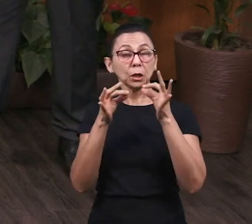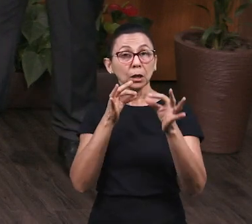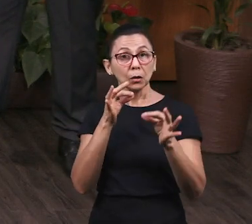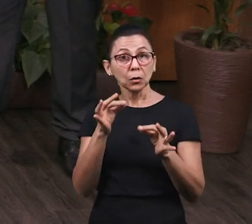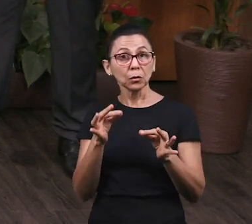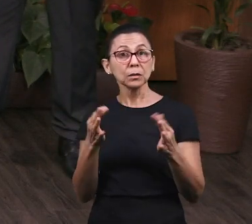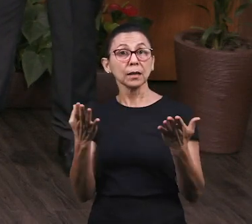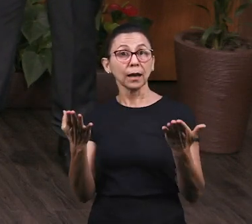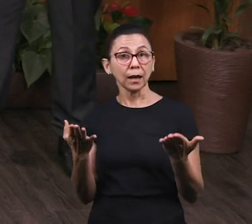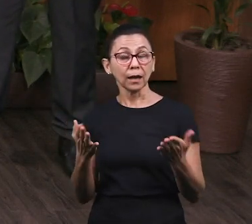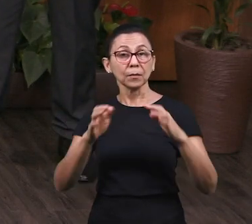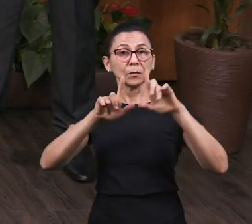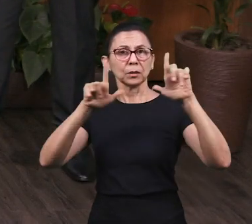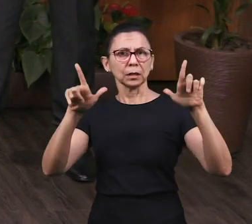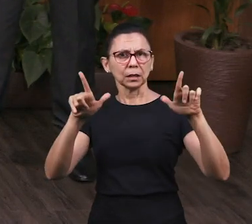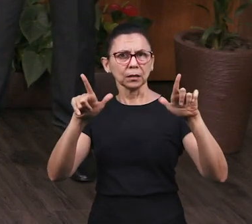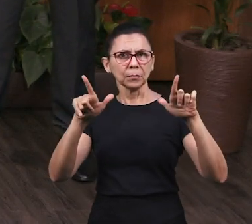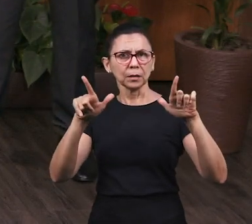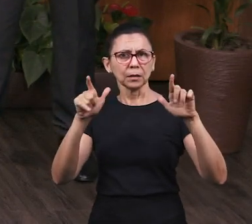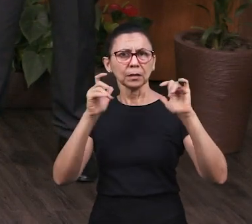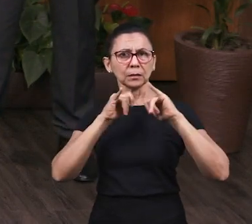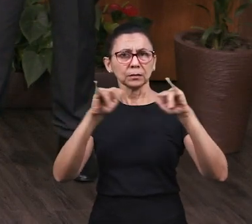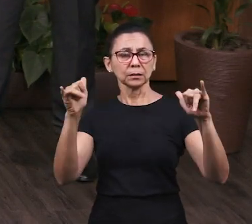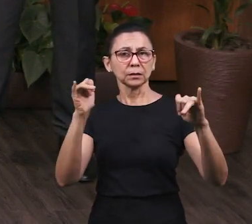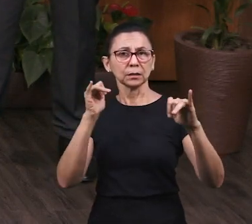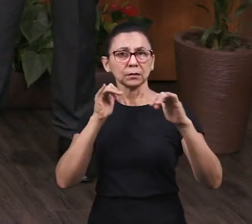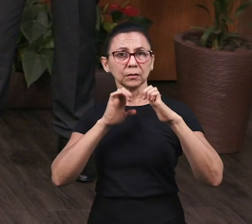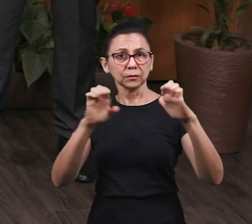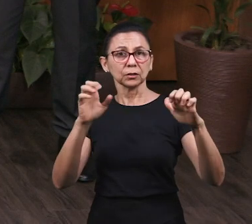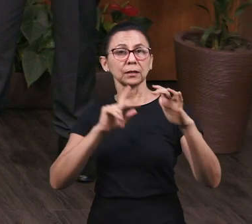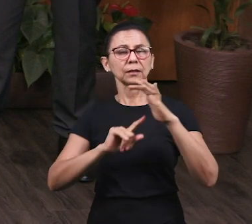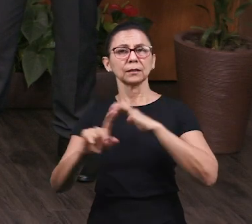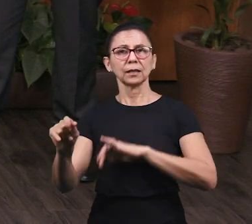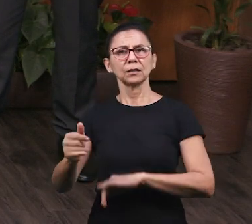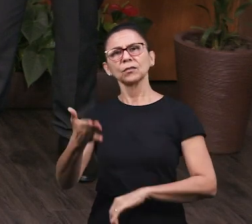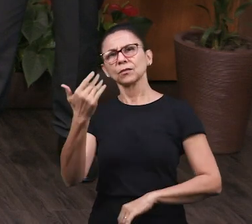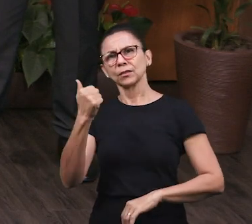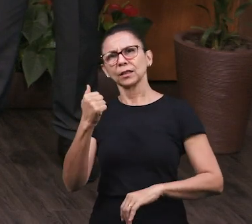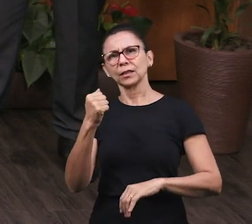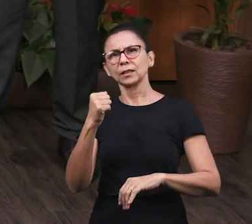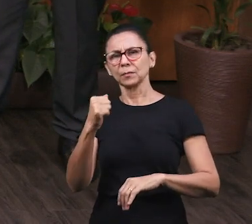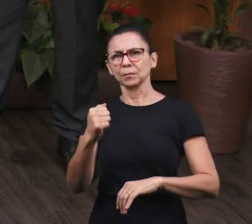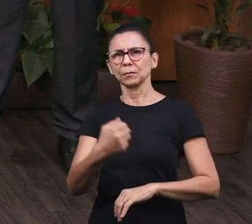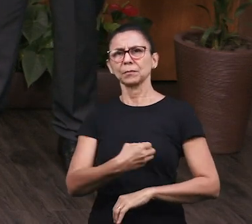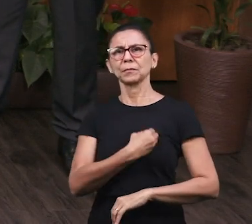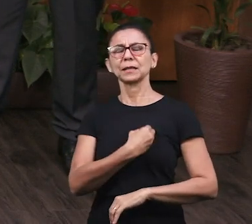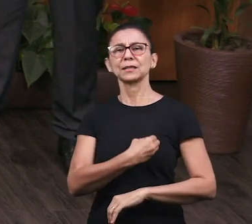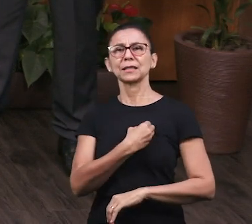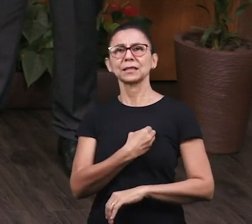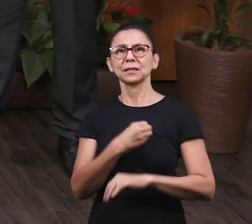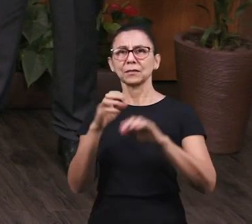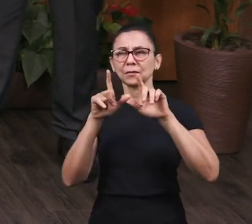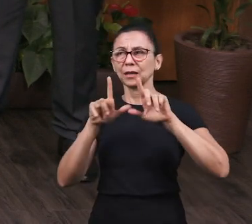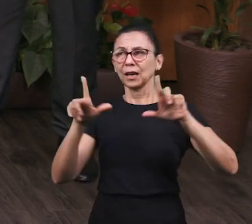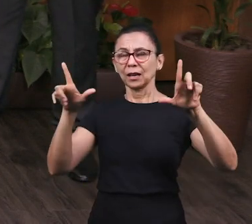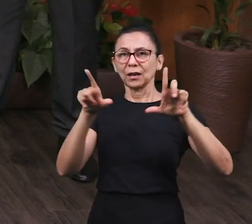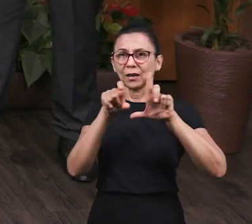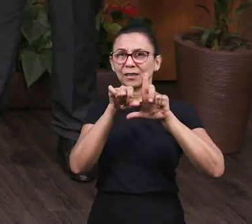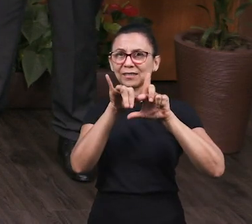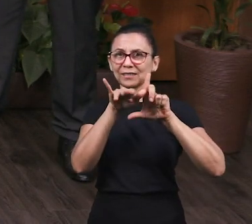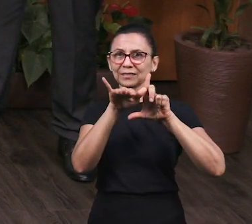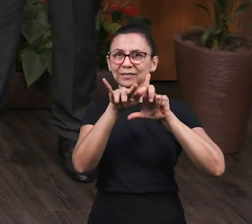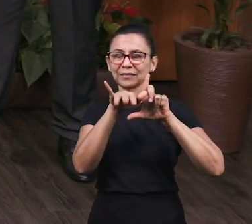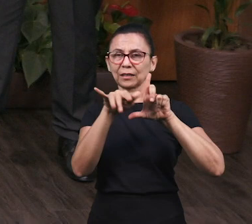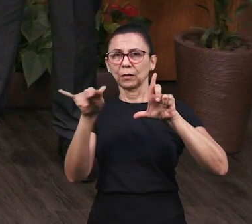programmation en annonçant l'évangile éternel. Et vous pouvez aussi participer. Vous voyez à